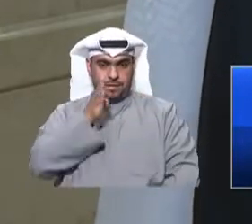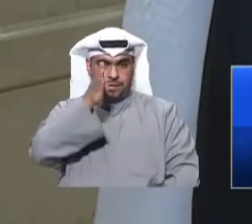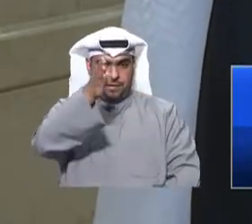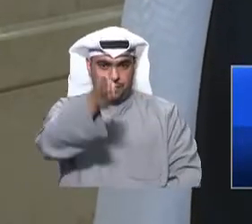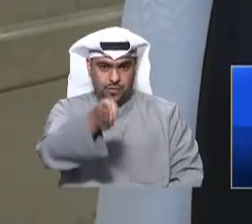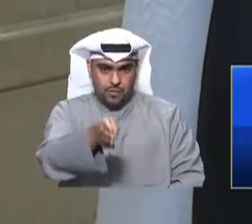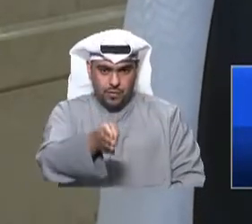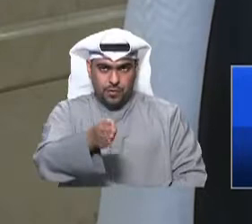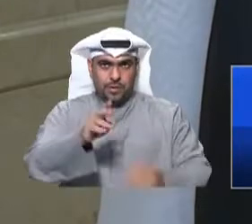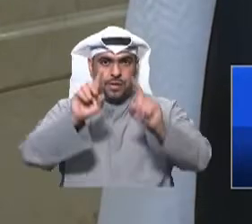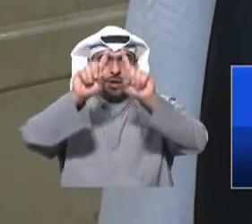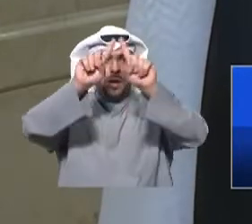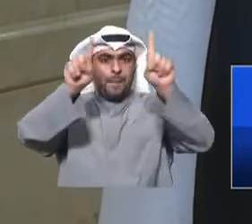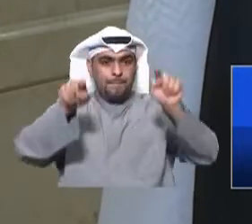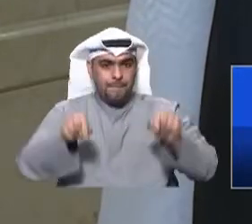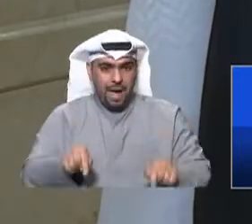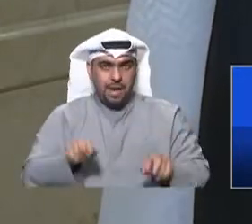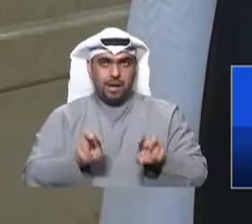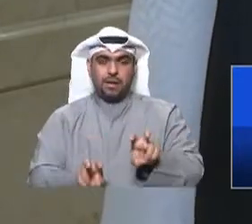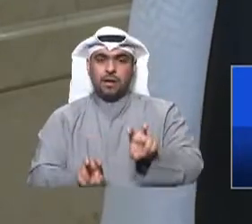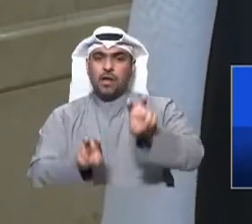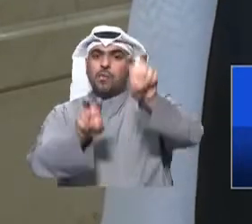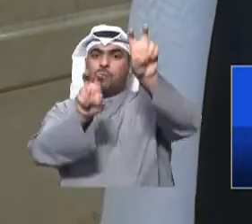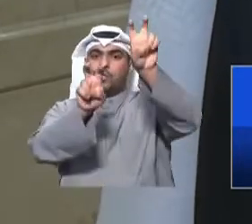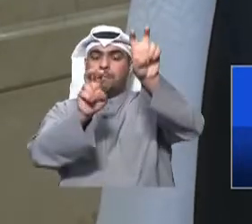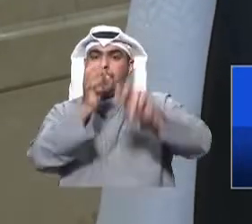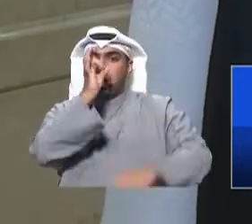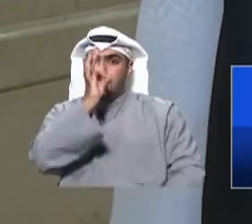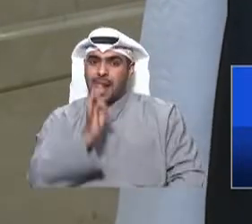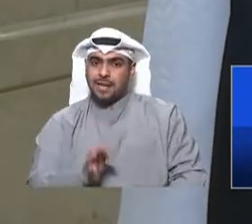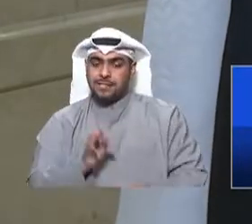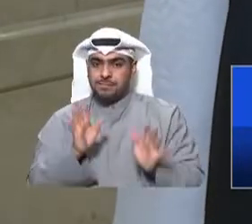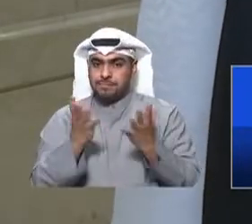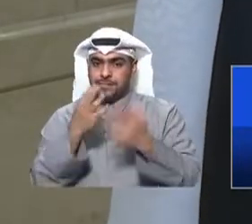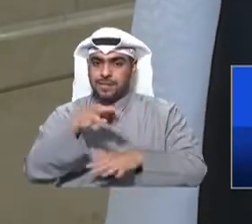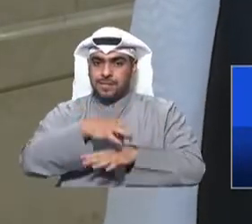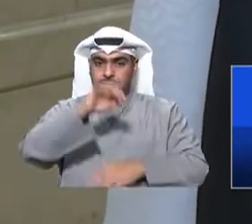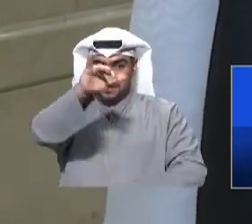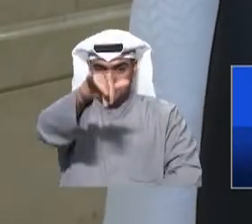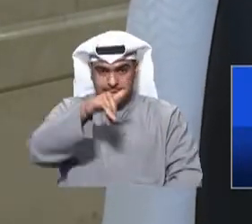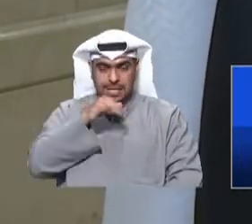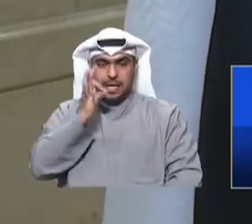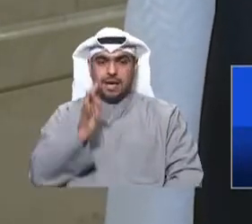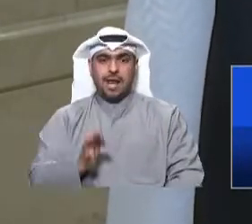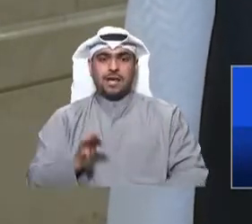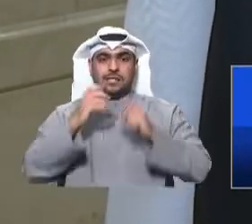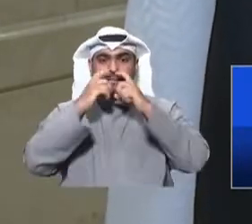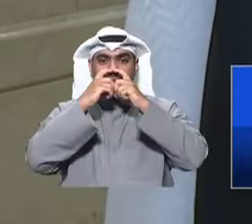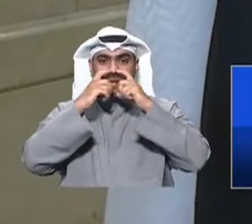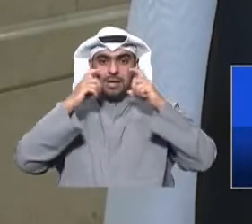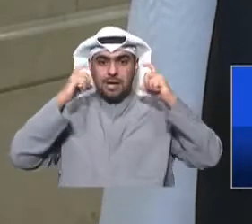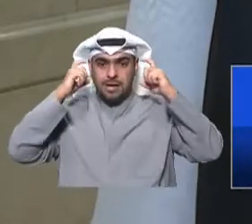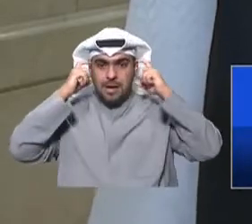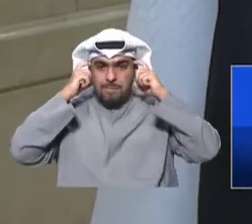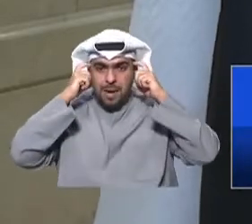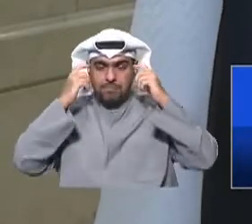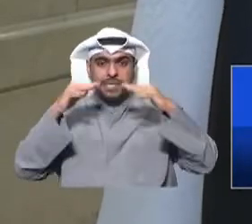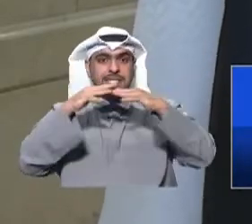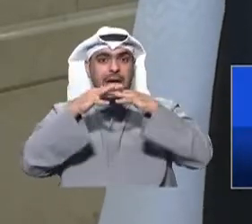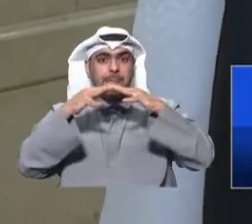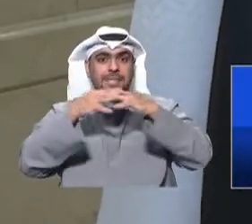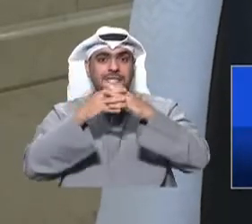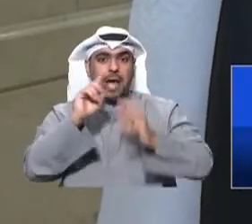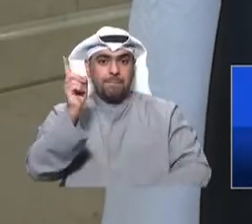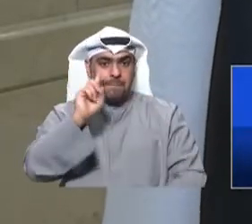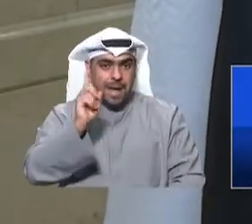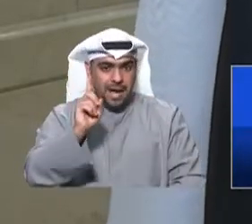طبعا أصحاب المجمعات والمحال التجارية بضرورة الالتزام بتطبيق الاشتراطات. راح نبدأ